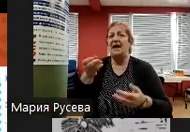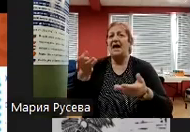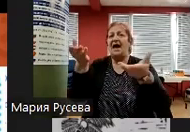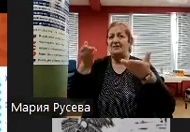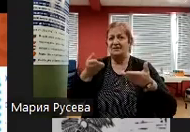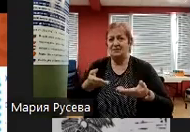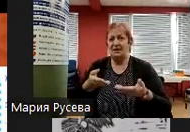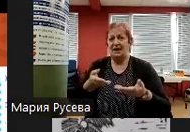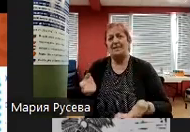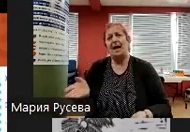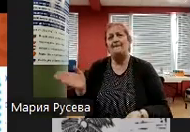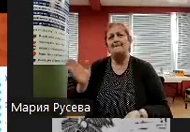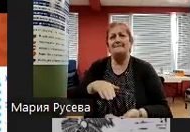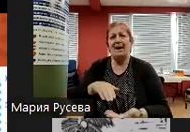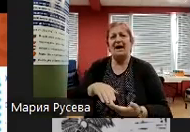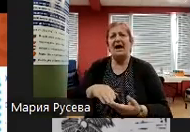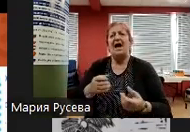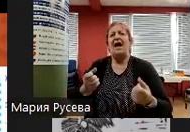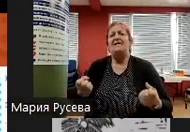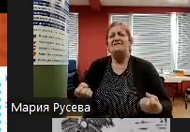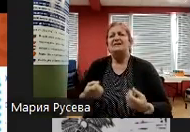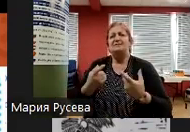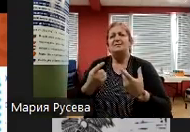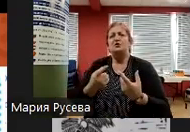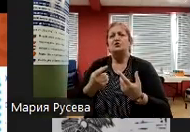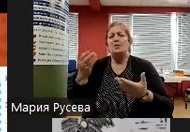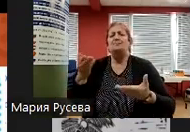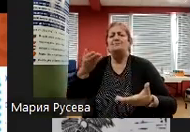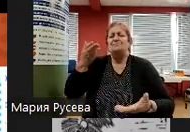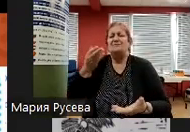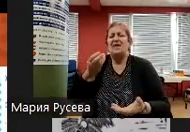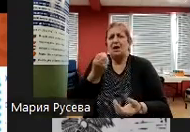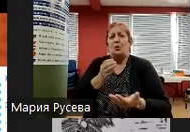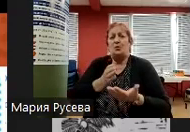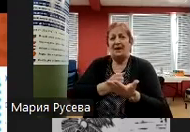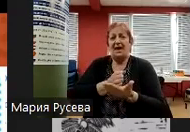възприета пак по възможно най-добрия начин от